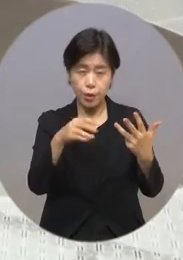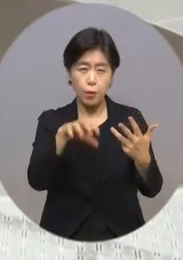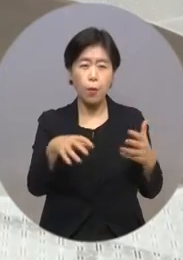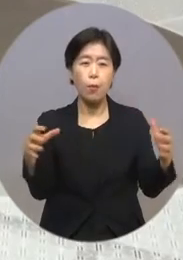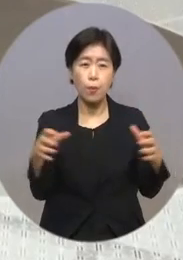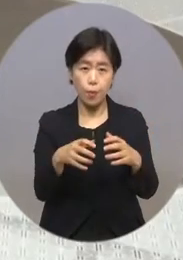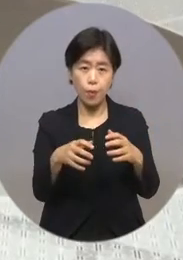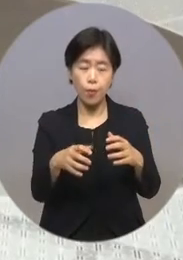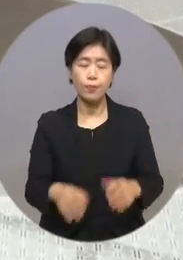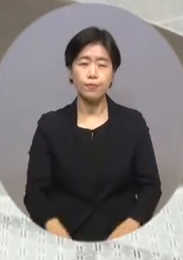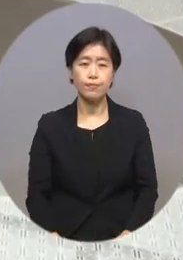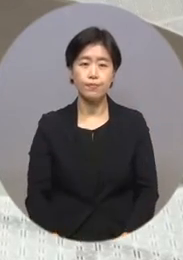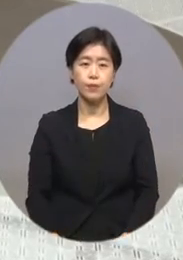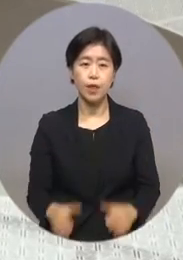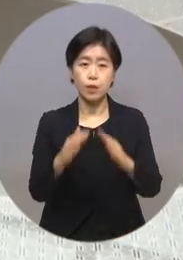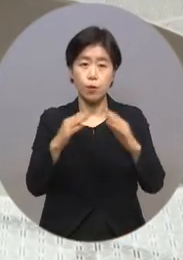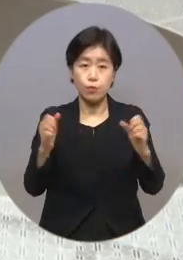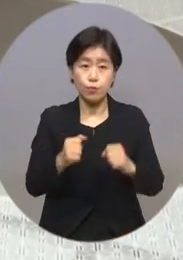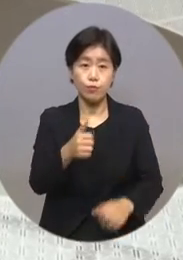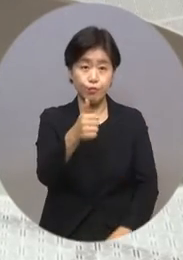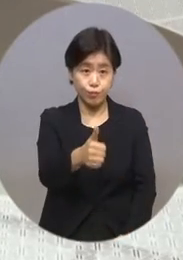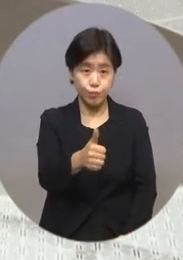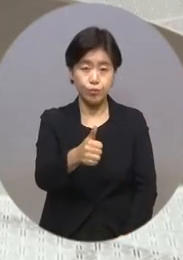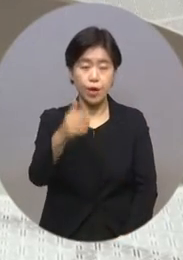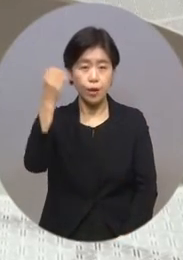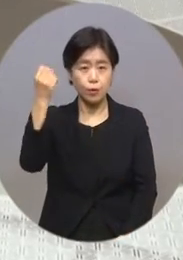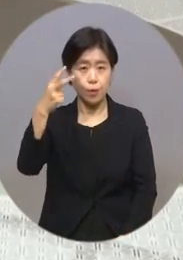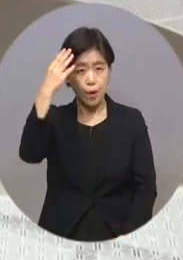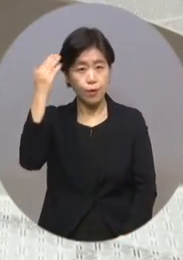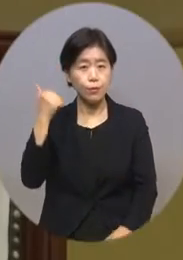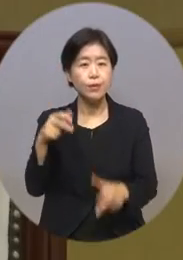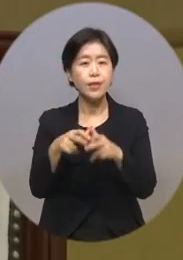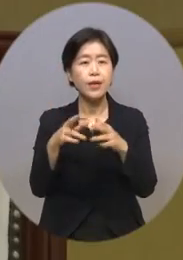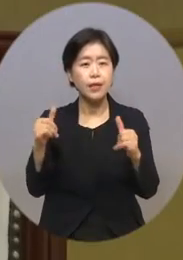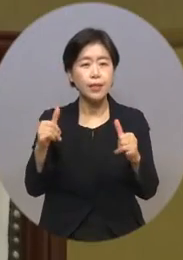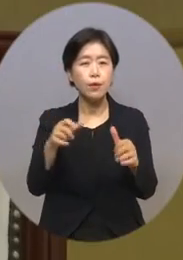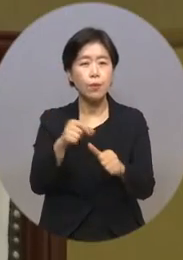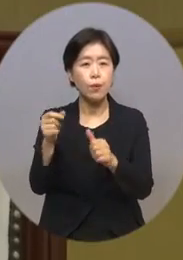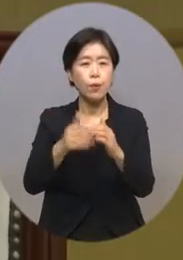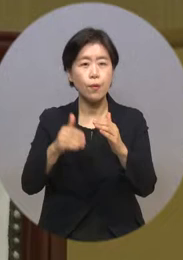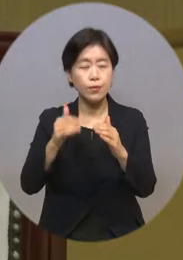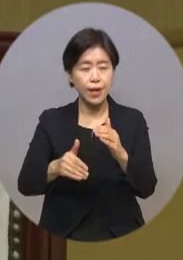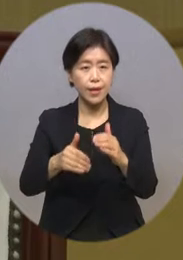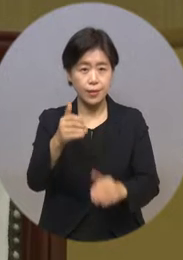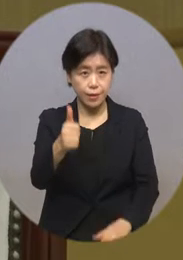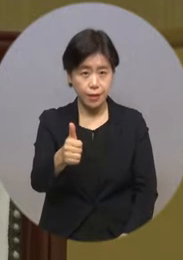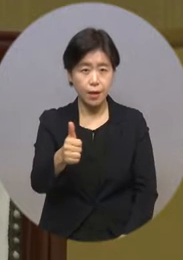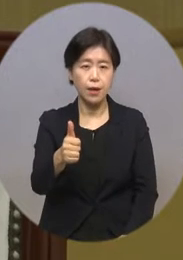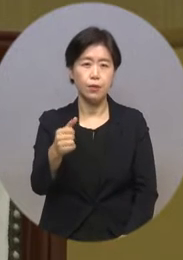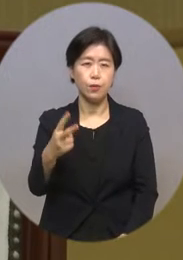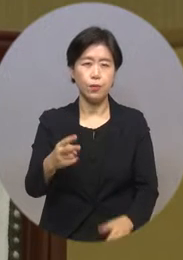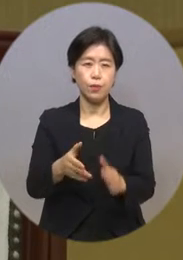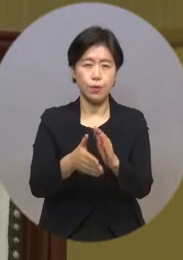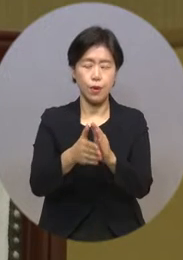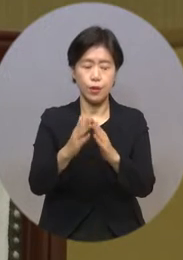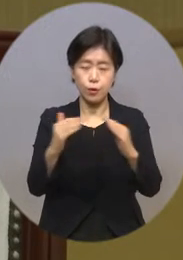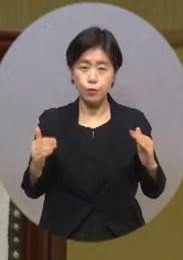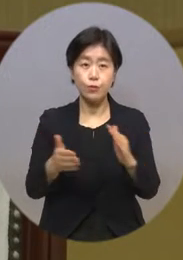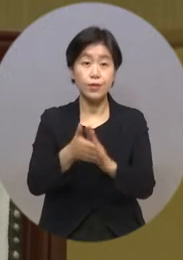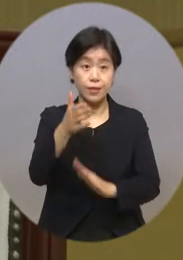김관용 도지사와 조양 연 한국장애인고용공단 이 사정 우범 기 전주 질량이 참석한 가운데